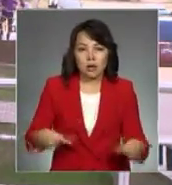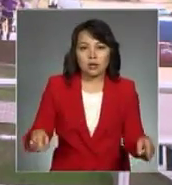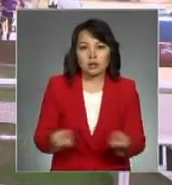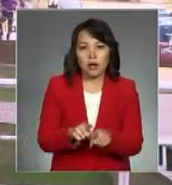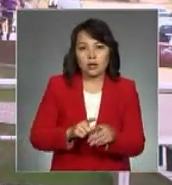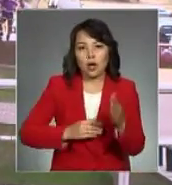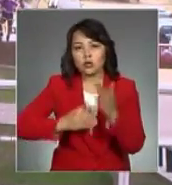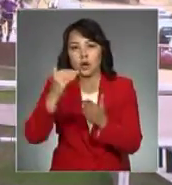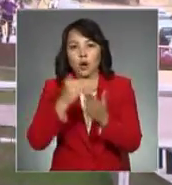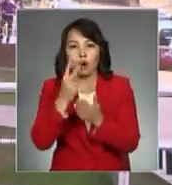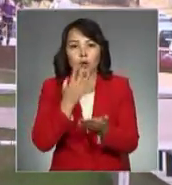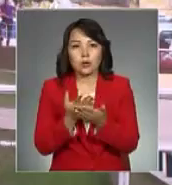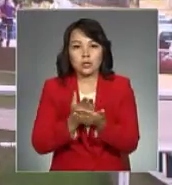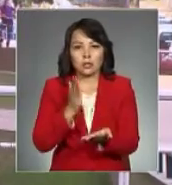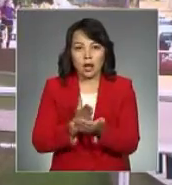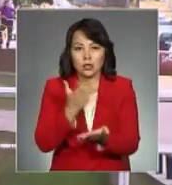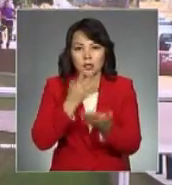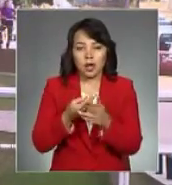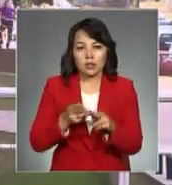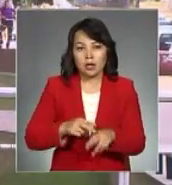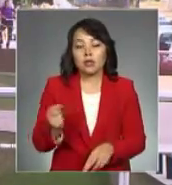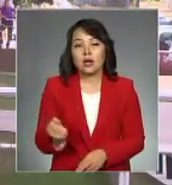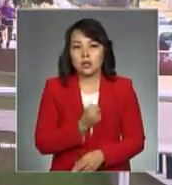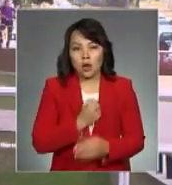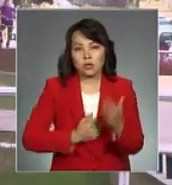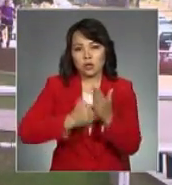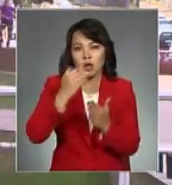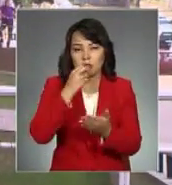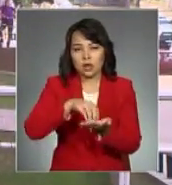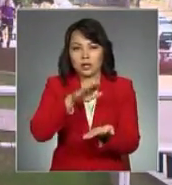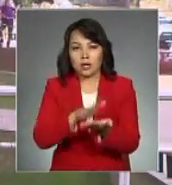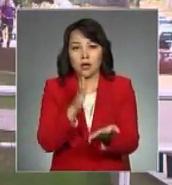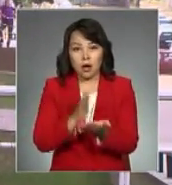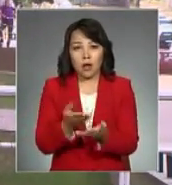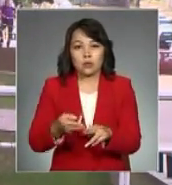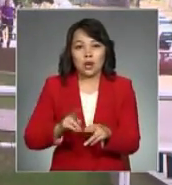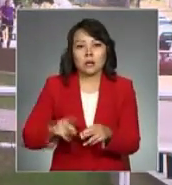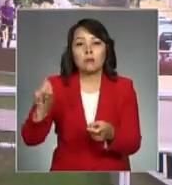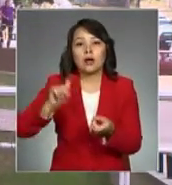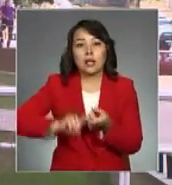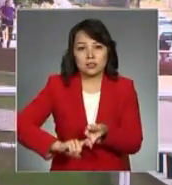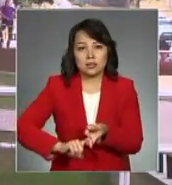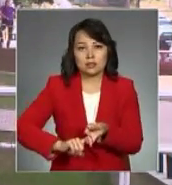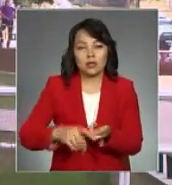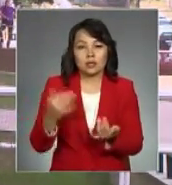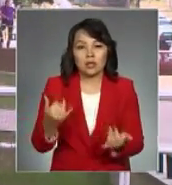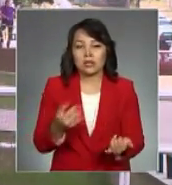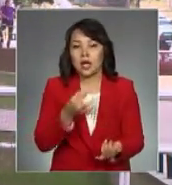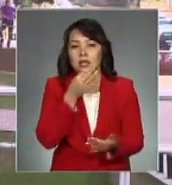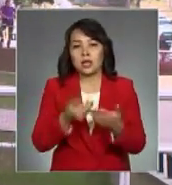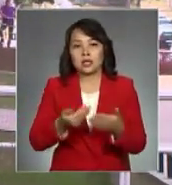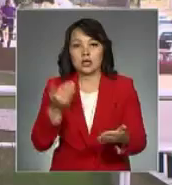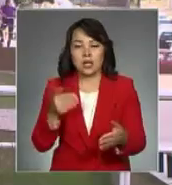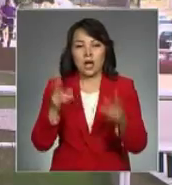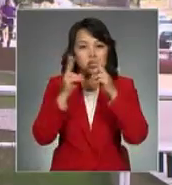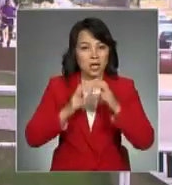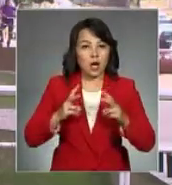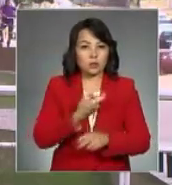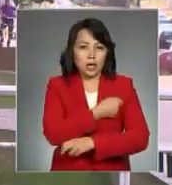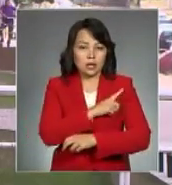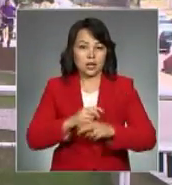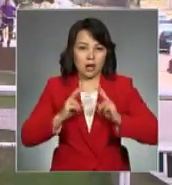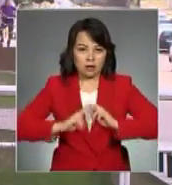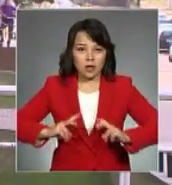ауруының жоғары көрсеткіштер өкінішке орай белгіленіп отыр. Соған байланысты ерте диагностика жасау, оны